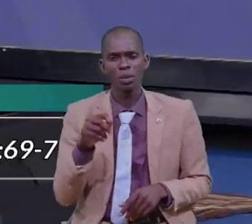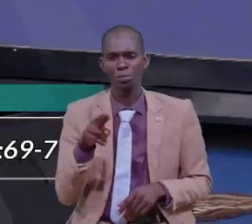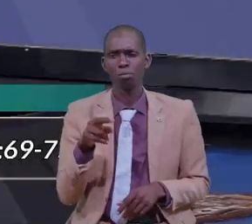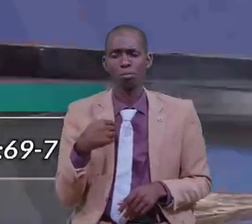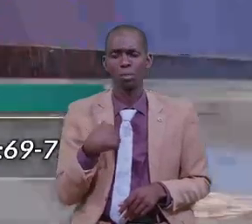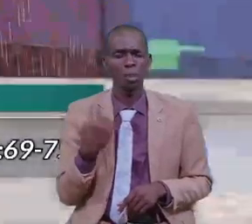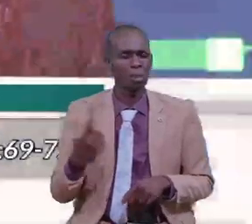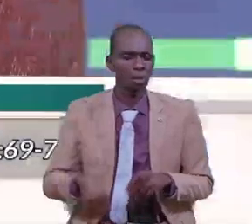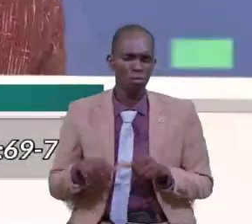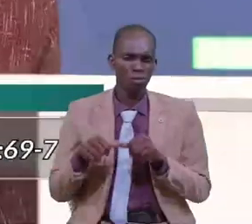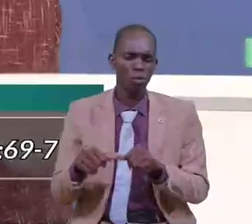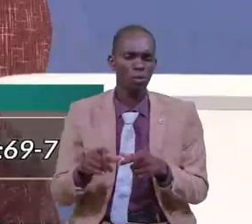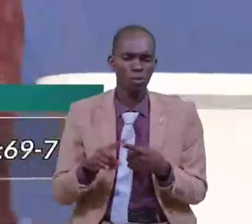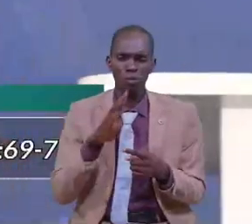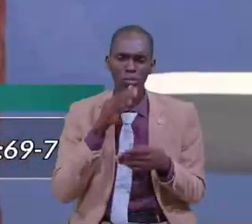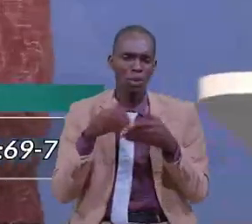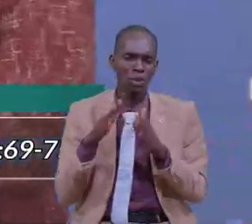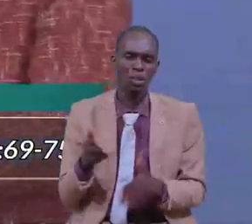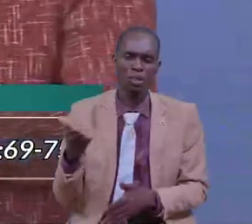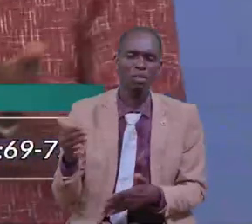je ne peux pas être un dirigeant, je ne peux plus être un dirigeant.